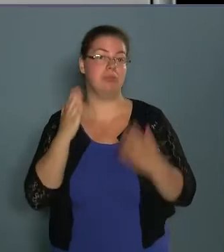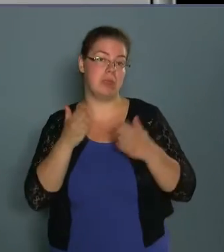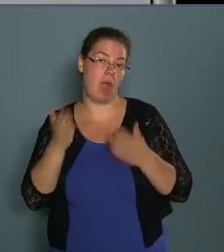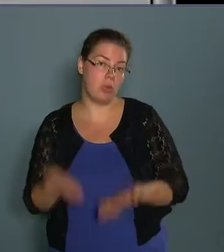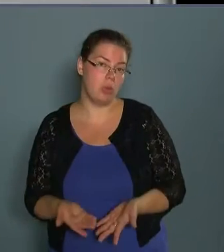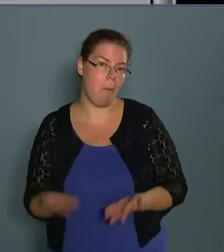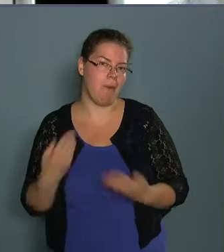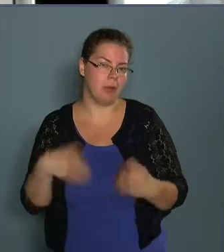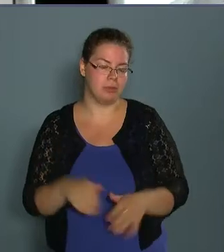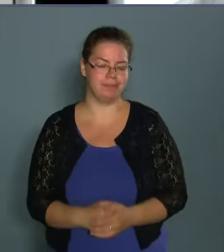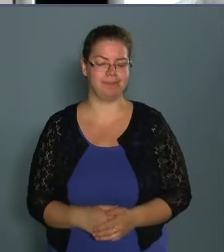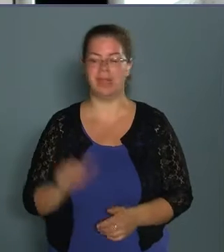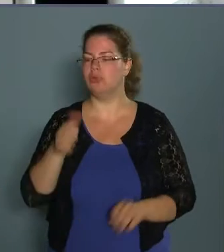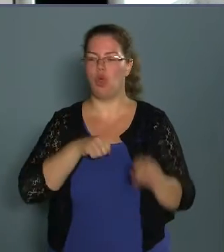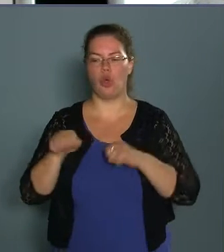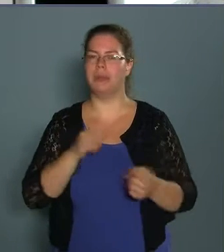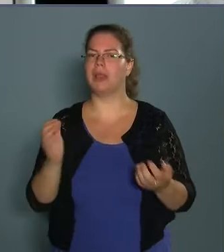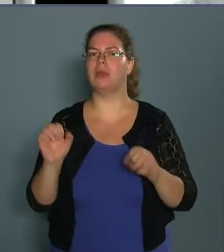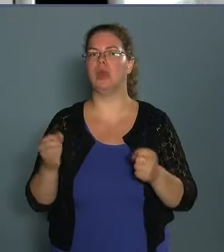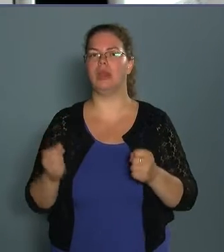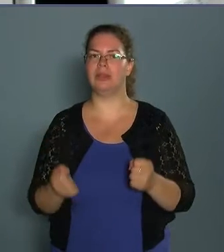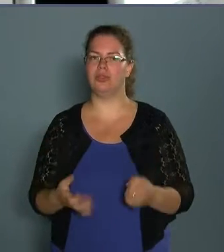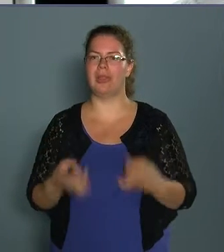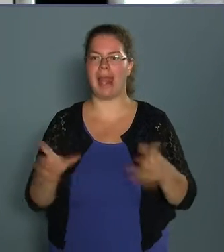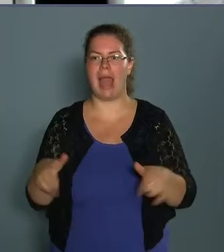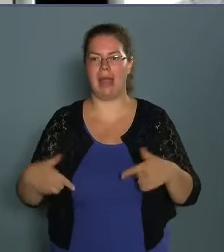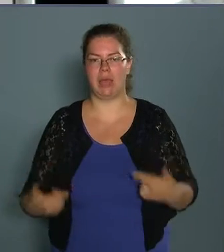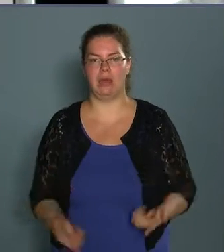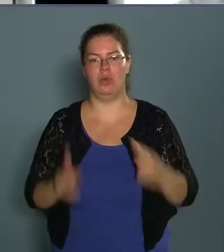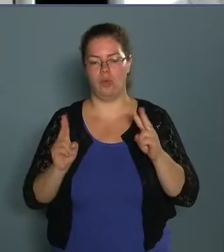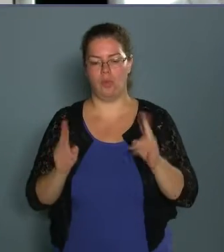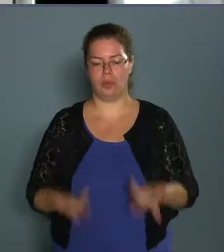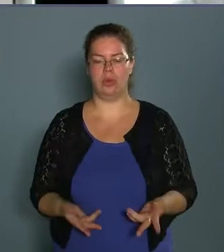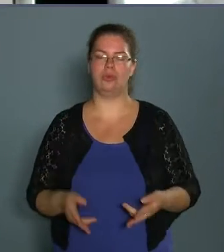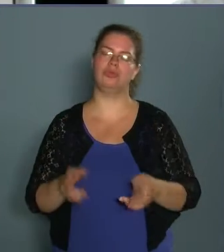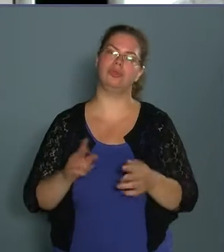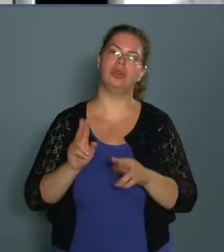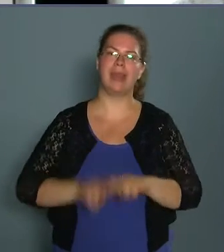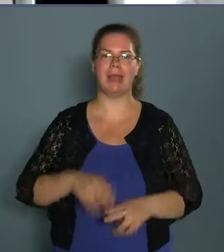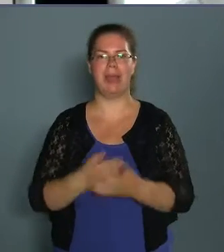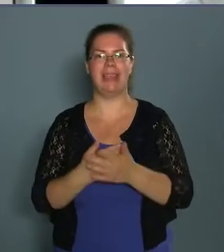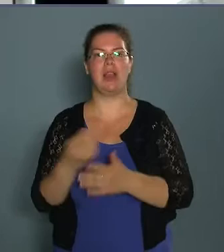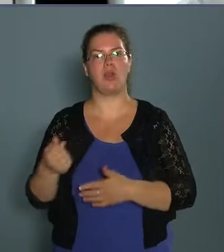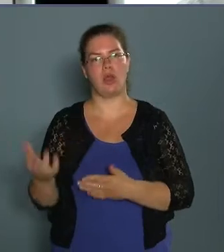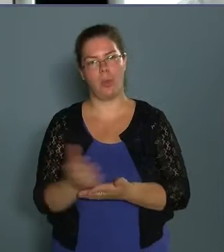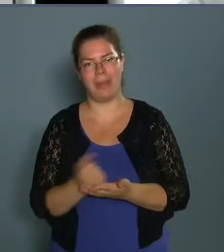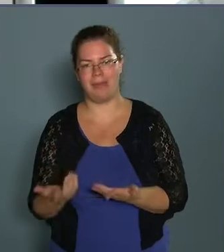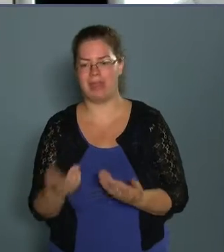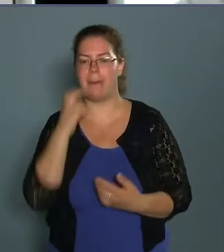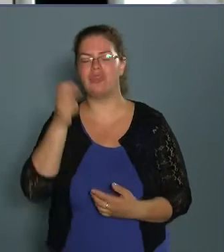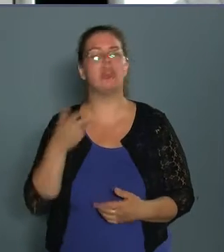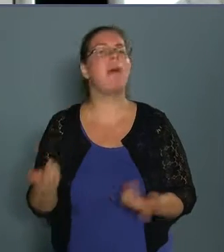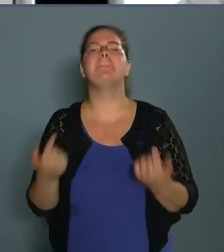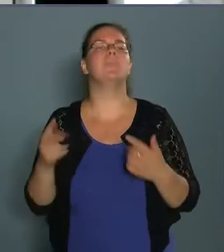ebből a szempontból is. Egy önkormányzat működéséhez elengedhetetlen, hogy rendben legyenek az adóbevételek. Pest Erzsébeten ebből